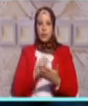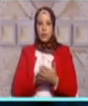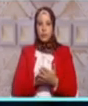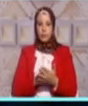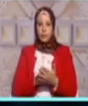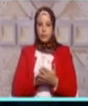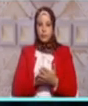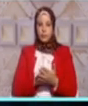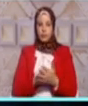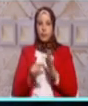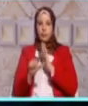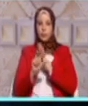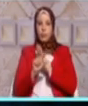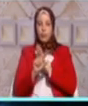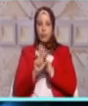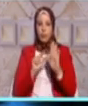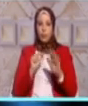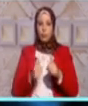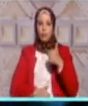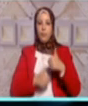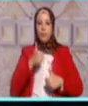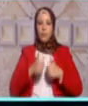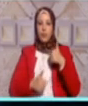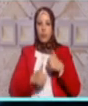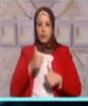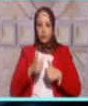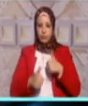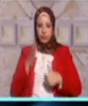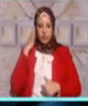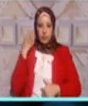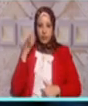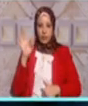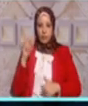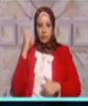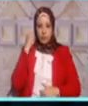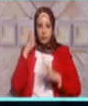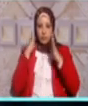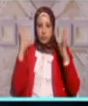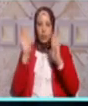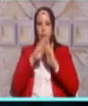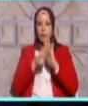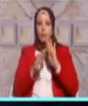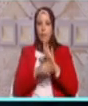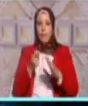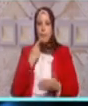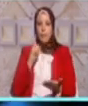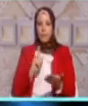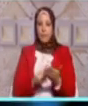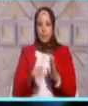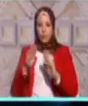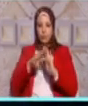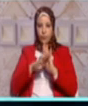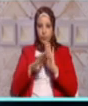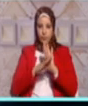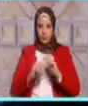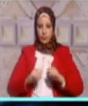يؤكد ان الموضوع الامتحانات تم بشكل علمي. ولكن في ظاهره اخرى يدل على،